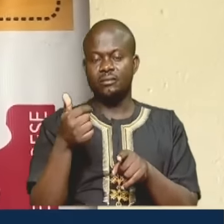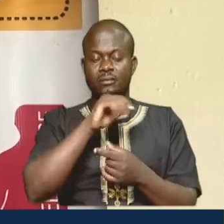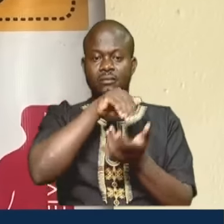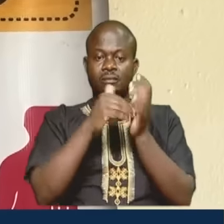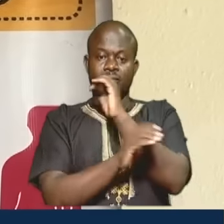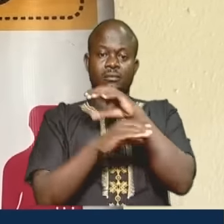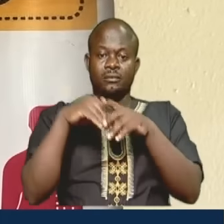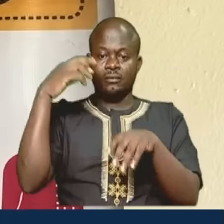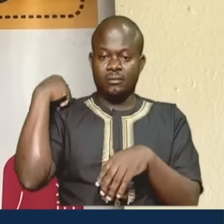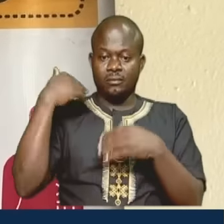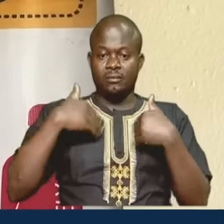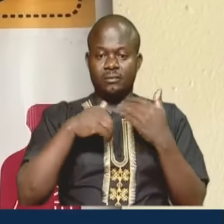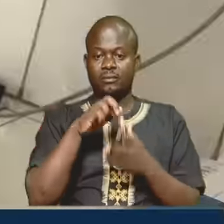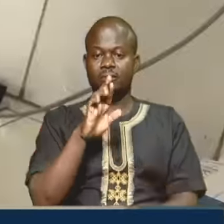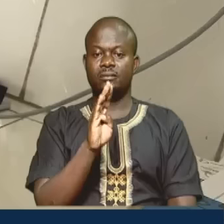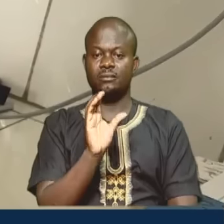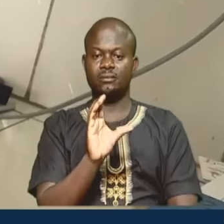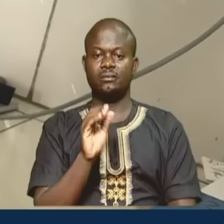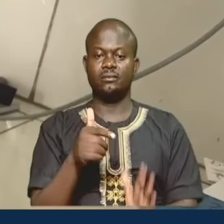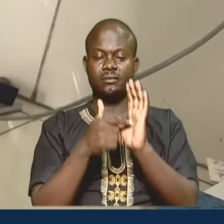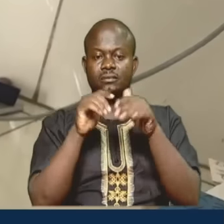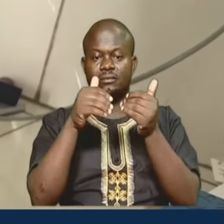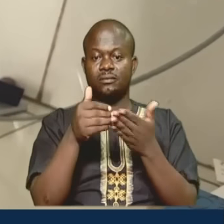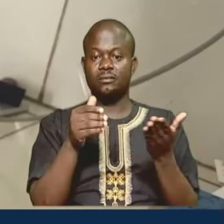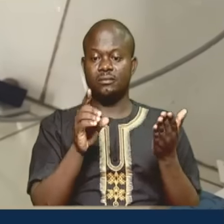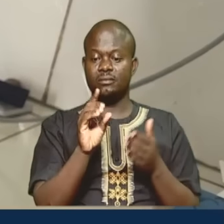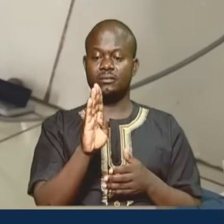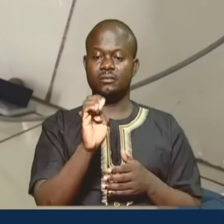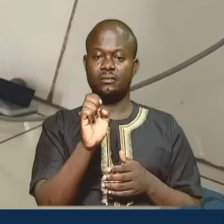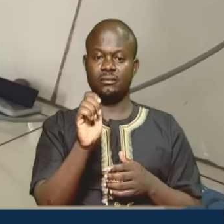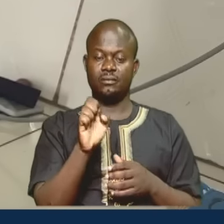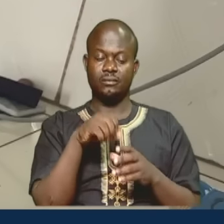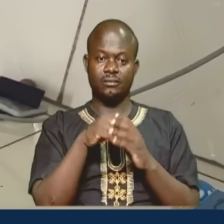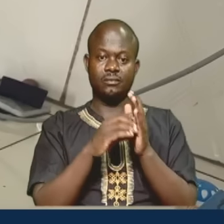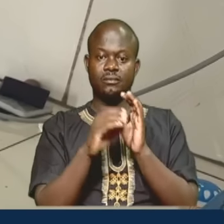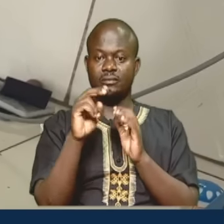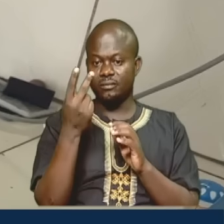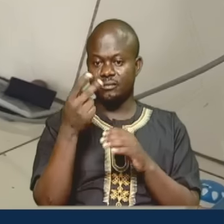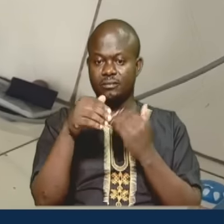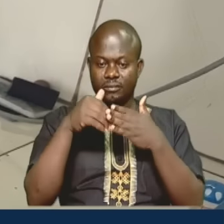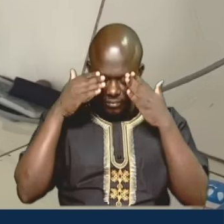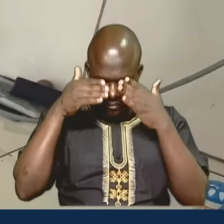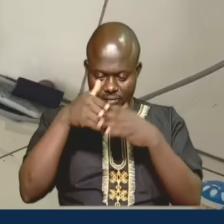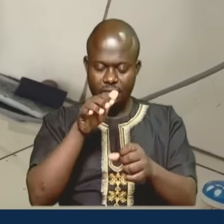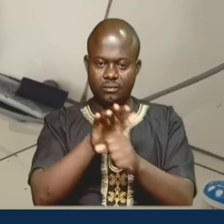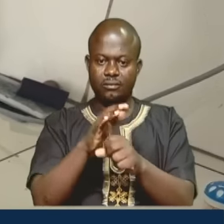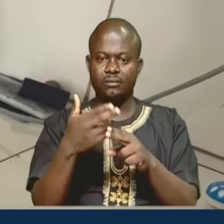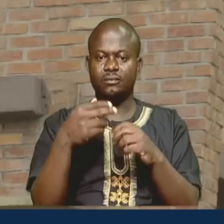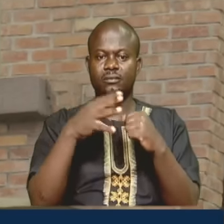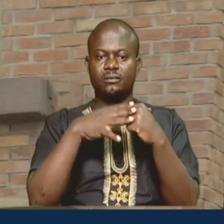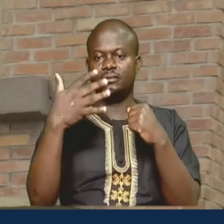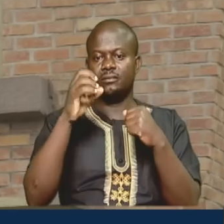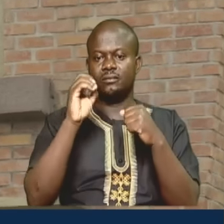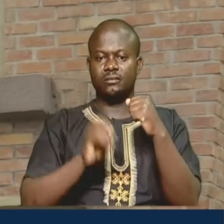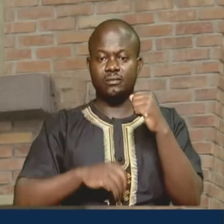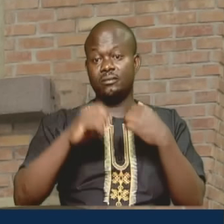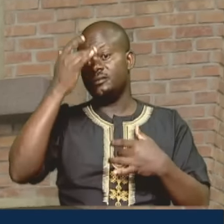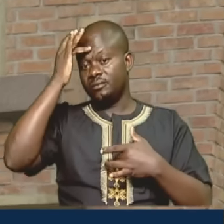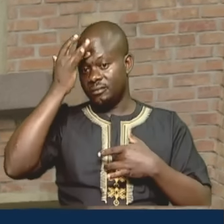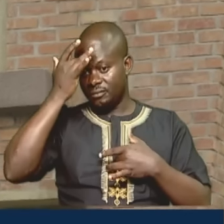cy'igihugu gishinzwe ubuzima RBC kigaragaza ko diabete yo mu bwoko bwa kabiri ariyo yiganje ku kigero cya 95%